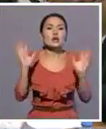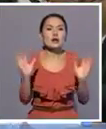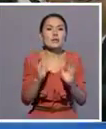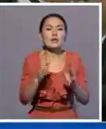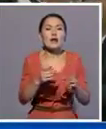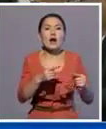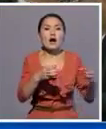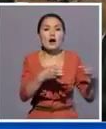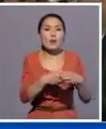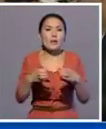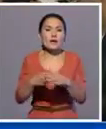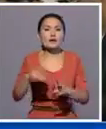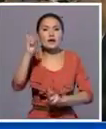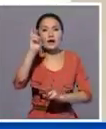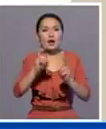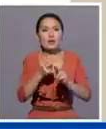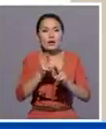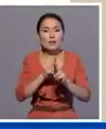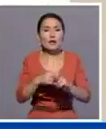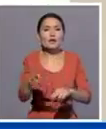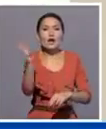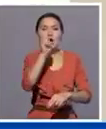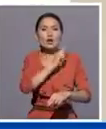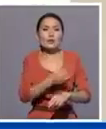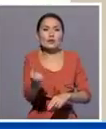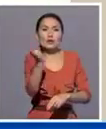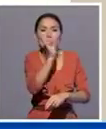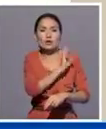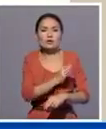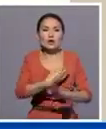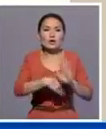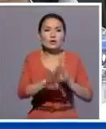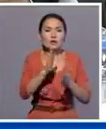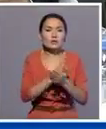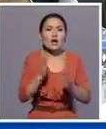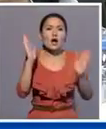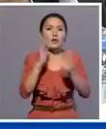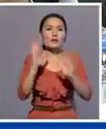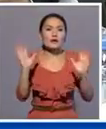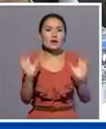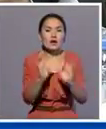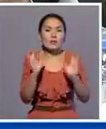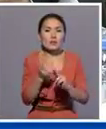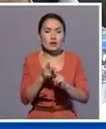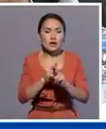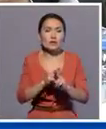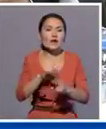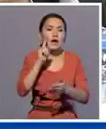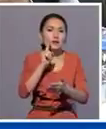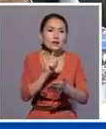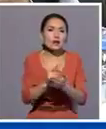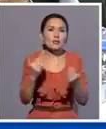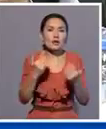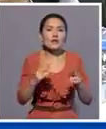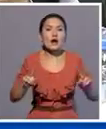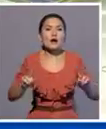іскәсіратын компаниялар мен кәсіпорындардың өнімі бәсекеге қабілеттілігімен ерекшеленеді. Олардың қоршаған ортаға тигізер залалды аз. Бүгін